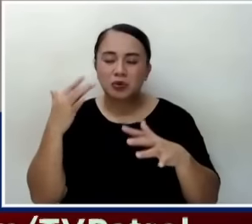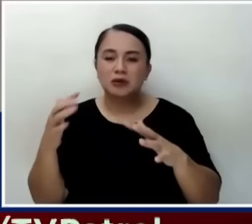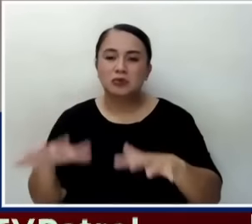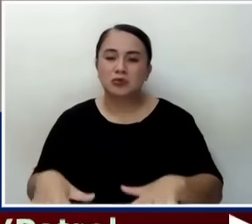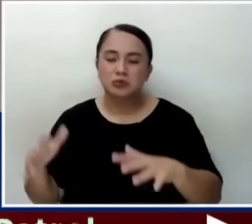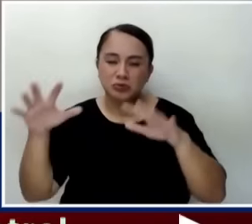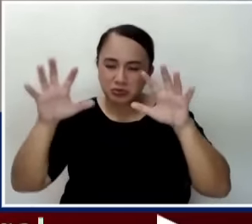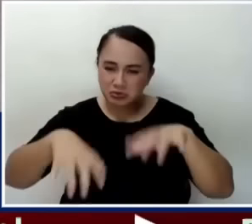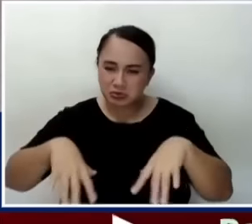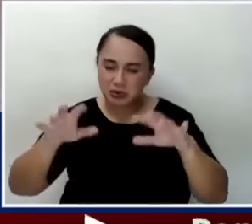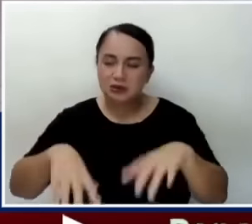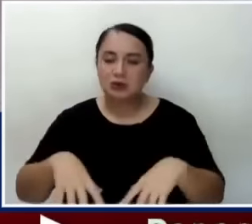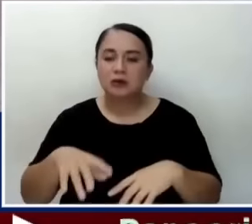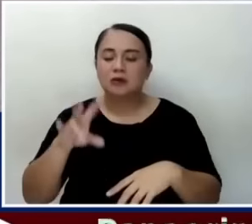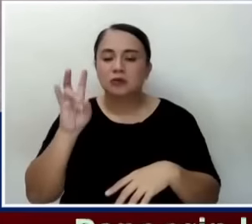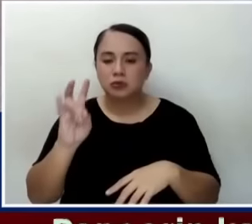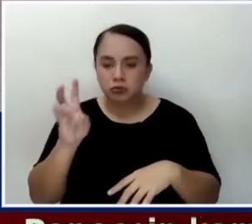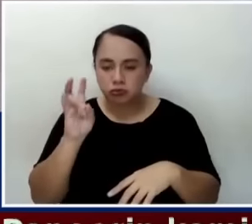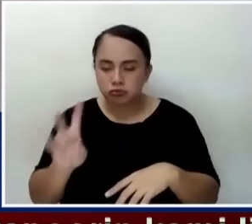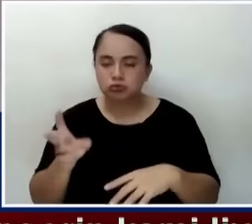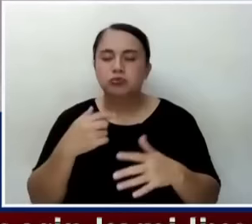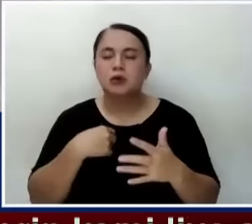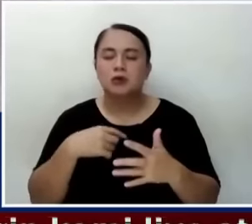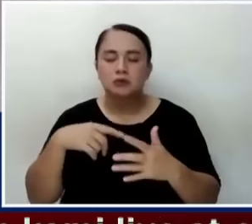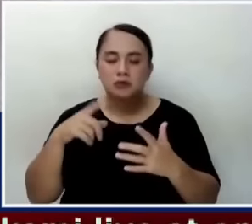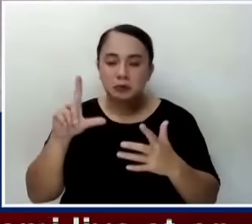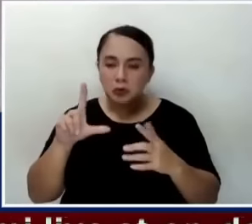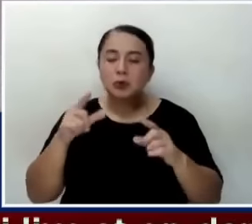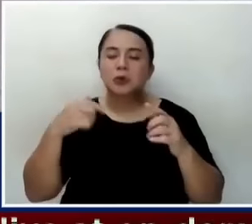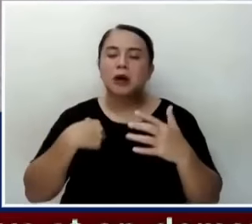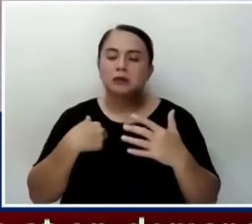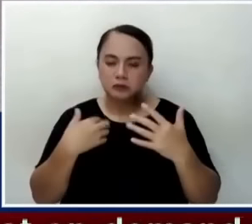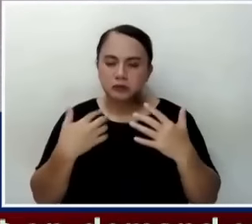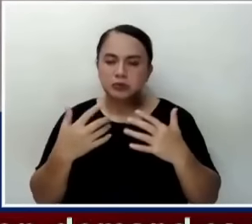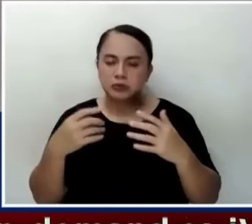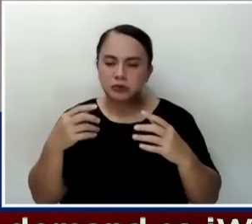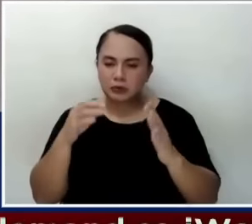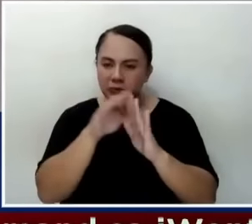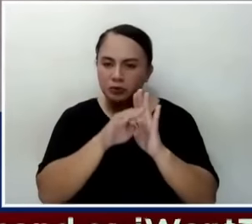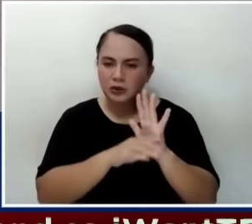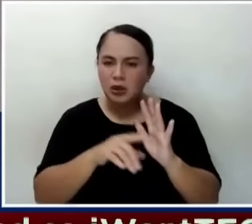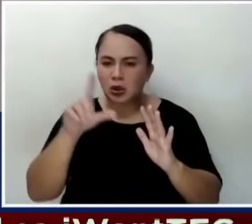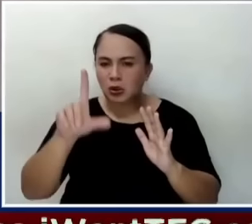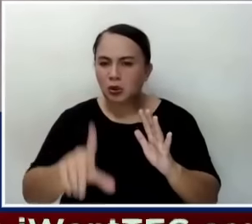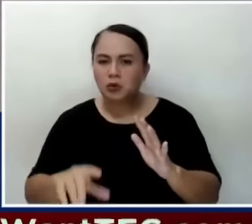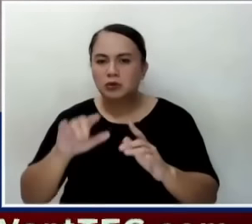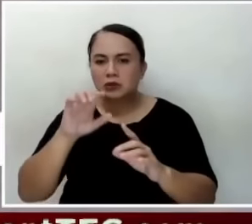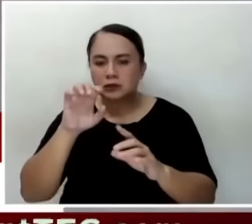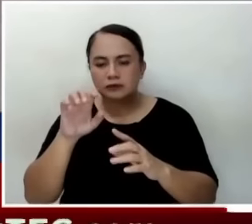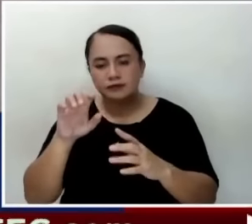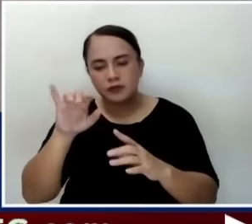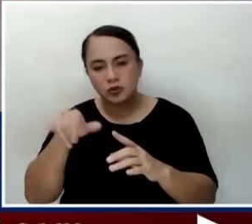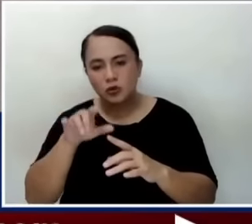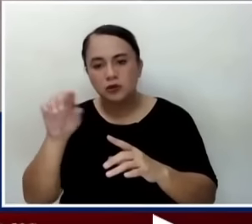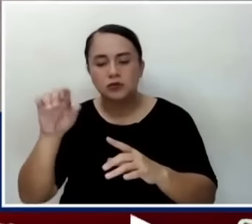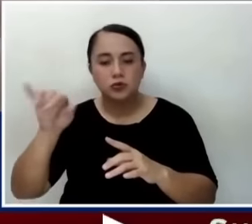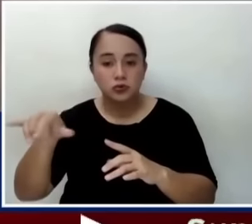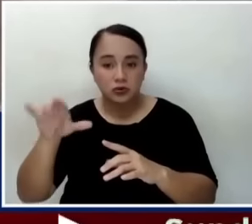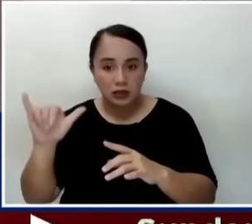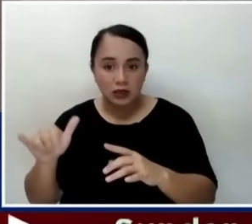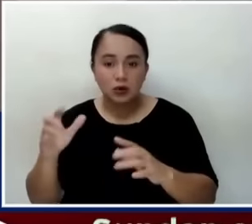halos 70 kaso ng leptospirosis ang natala. Bagamat mas bababa ang mga kaso mula Enero hanggang Hulyo nitong 2024